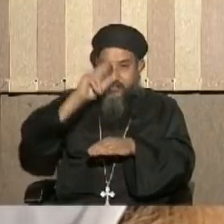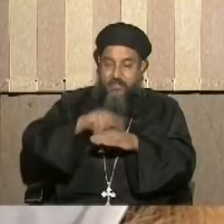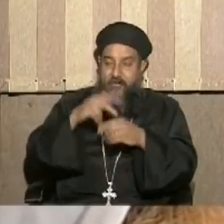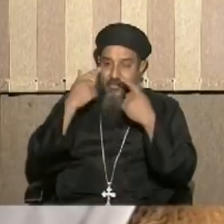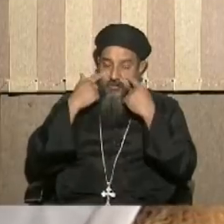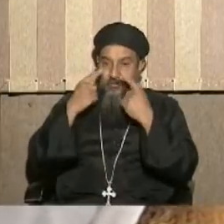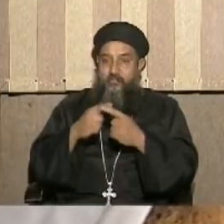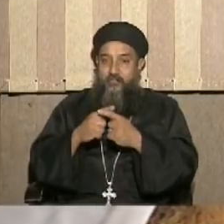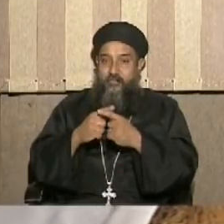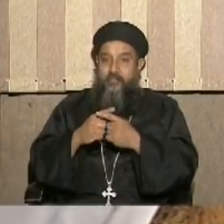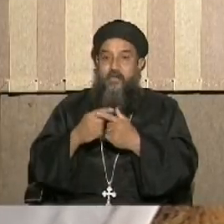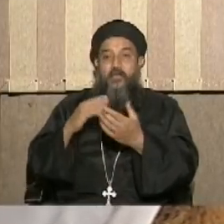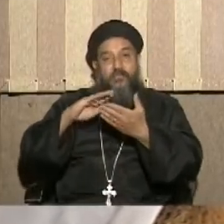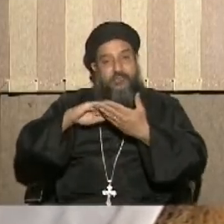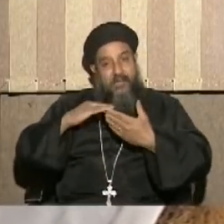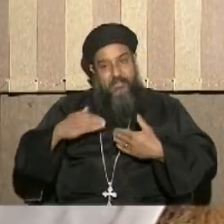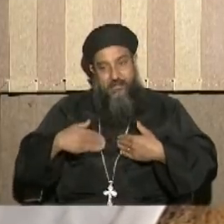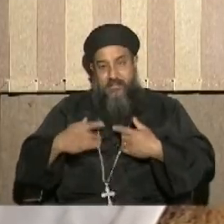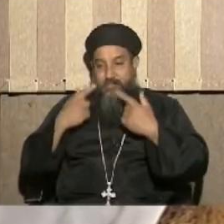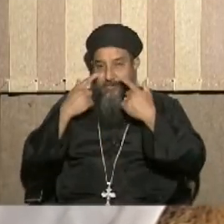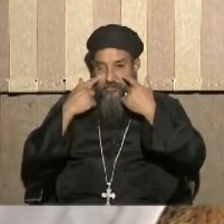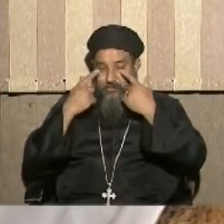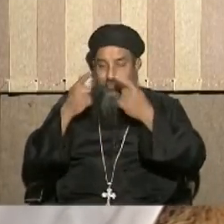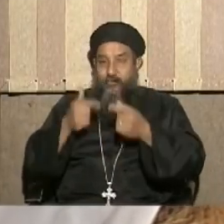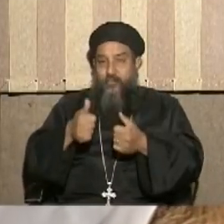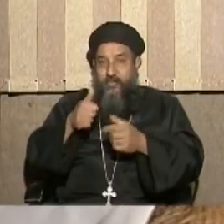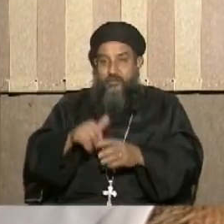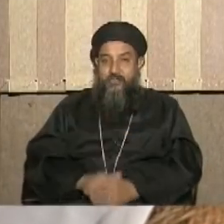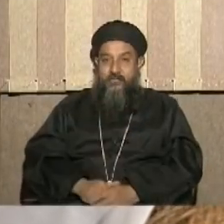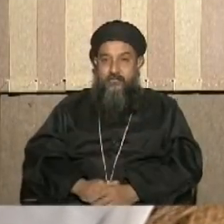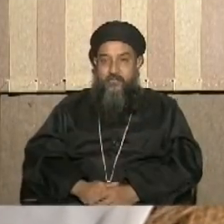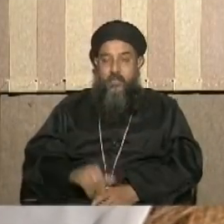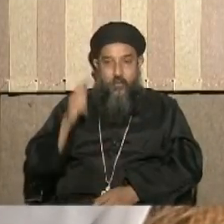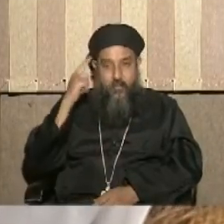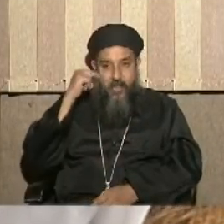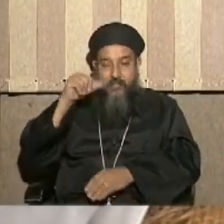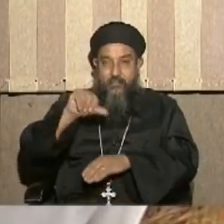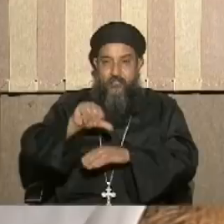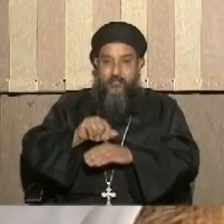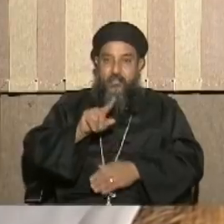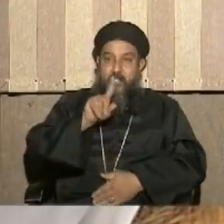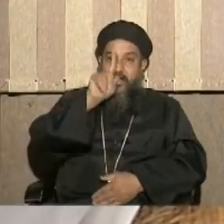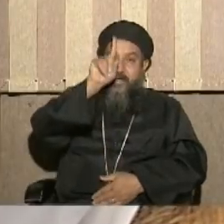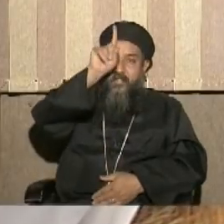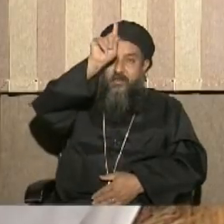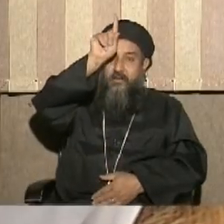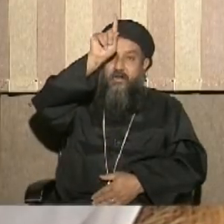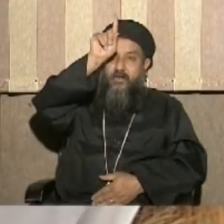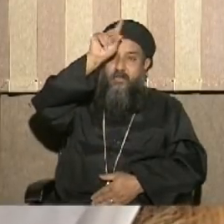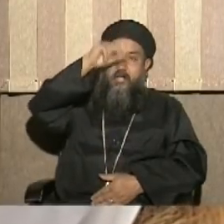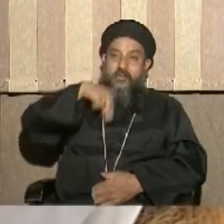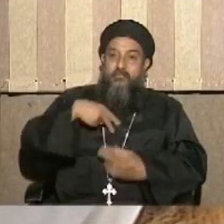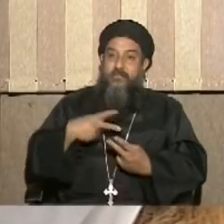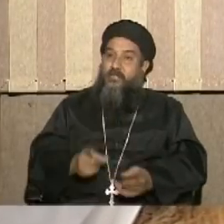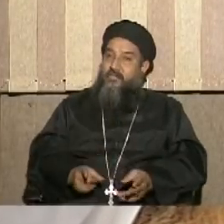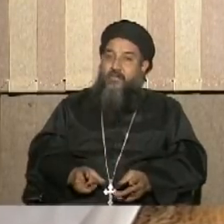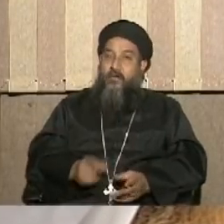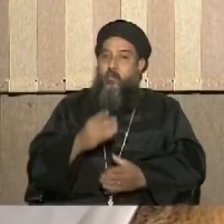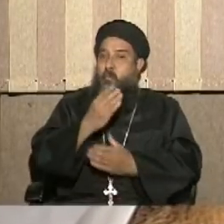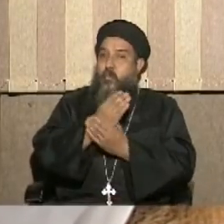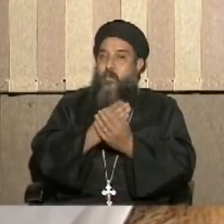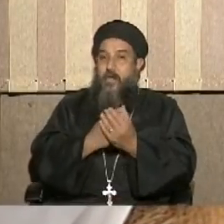تاني واتطمن عليهم. ليكن يا رب ابناي من أصفيائك،